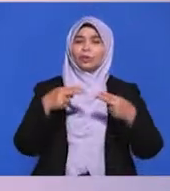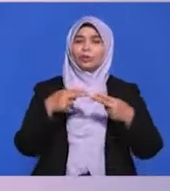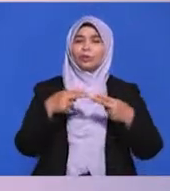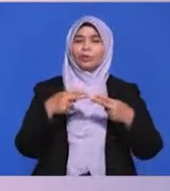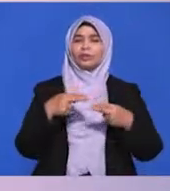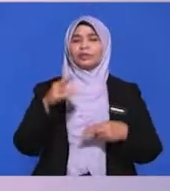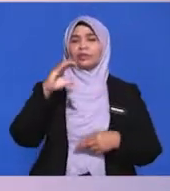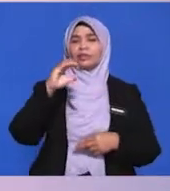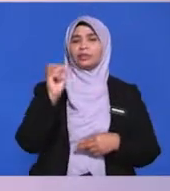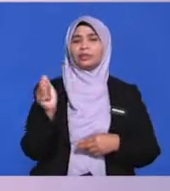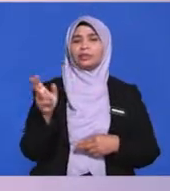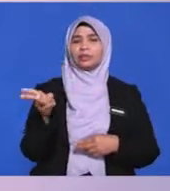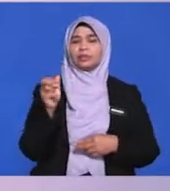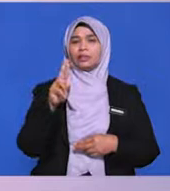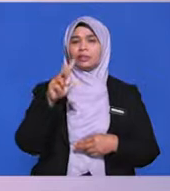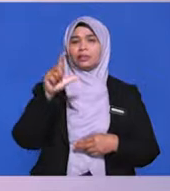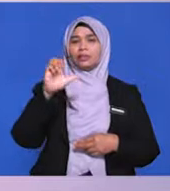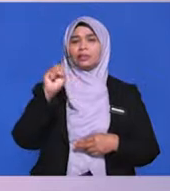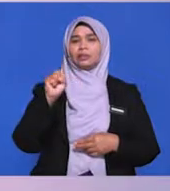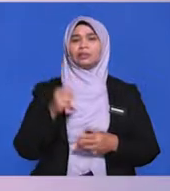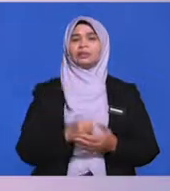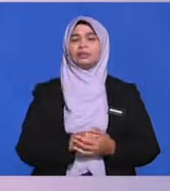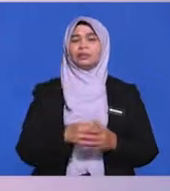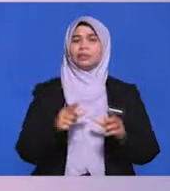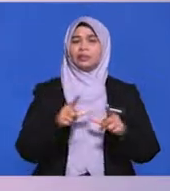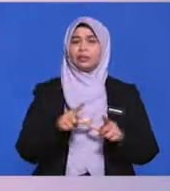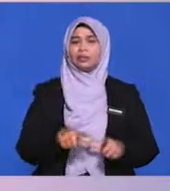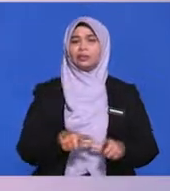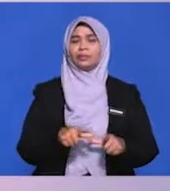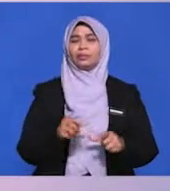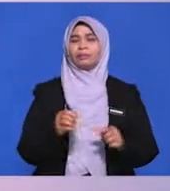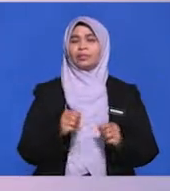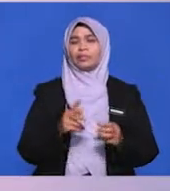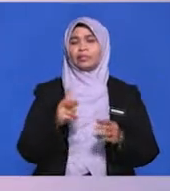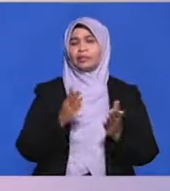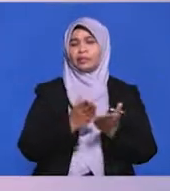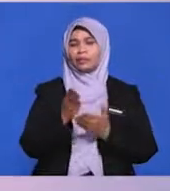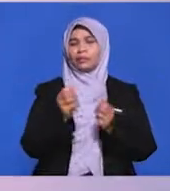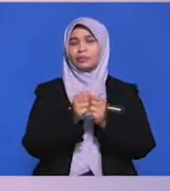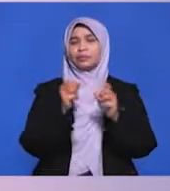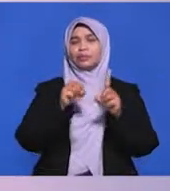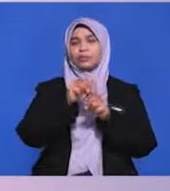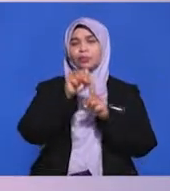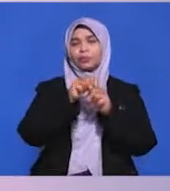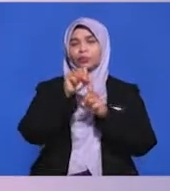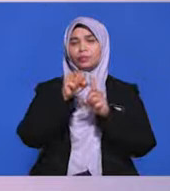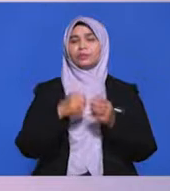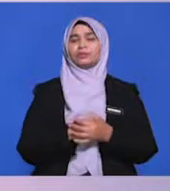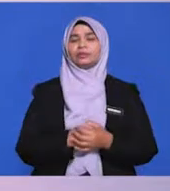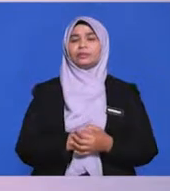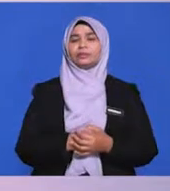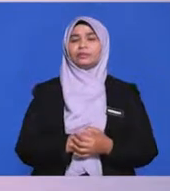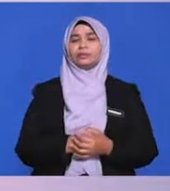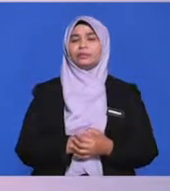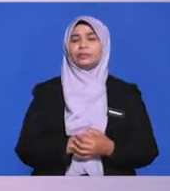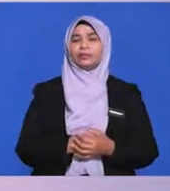ialah tekanan terhadap terus dengan suhu maka graph boleh dilaksanakan seperti berikut